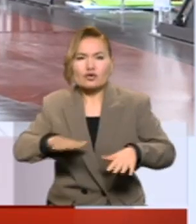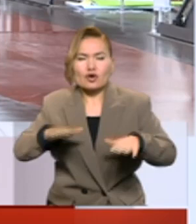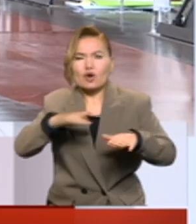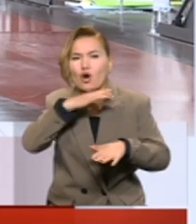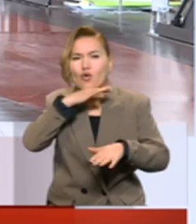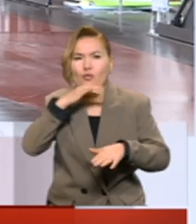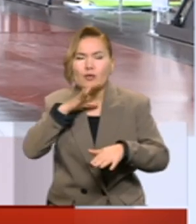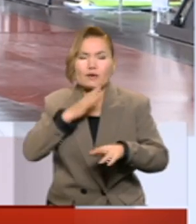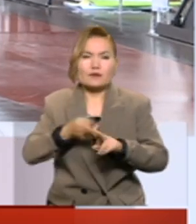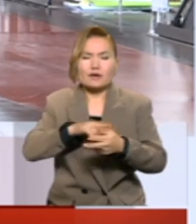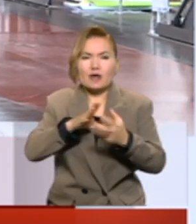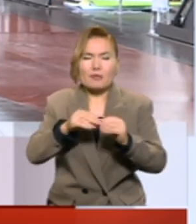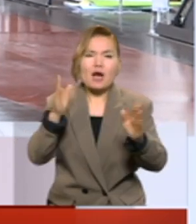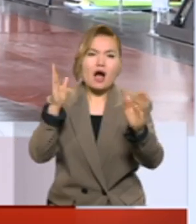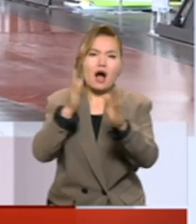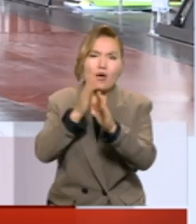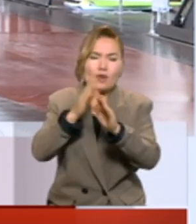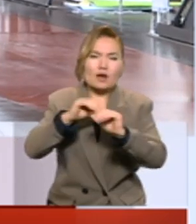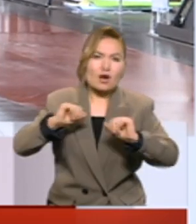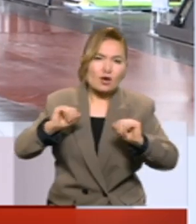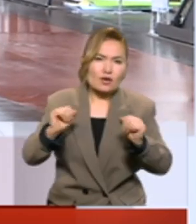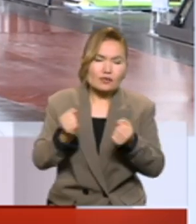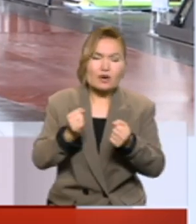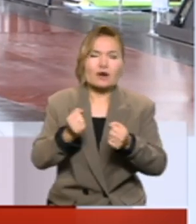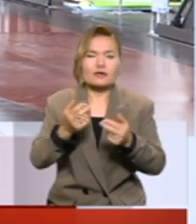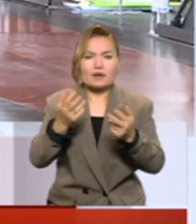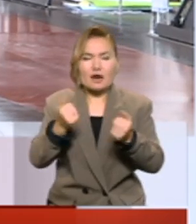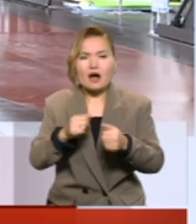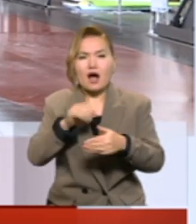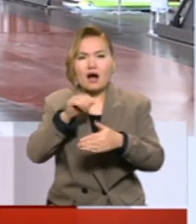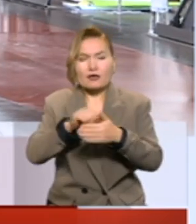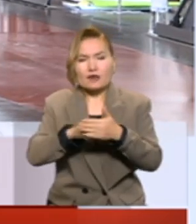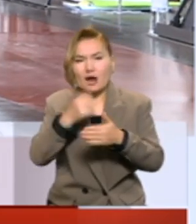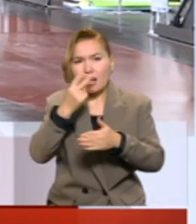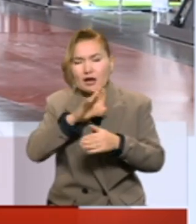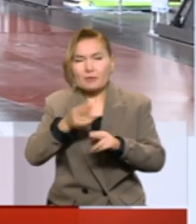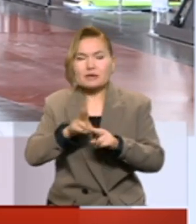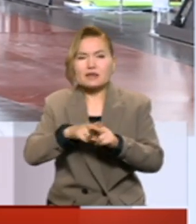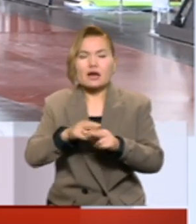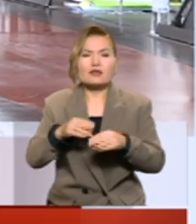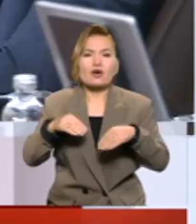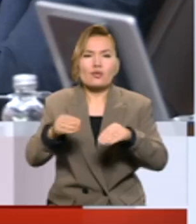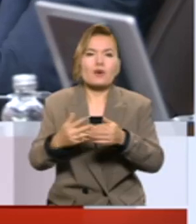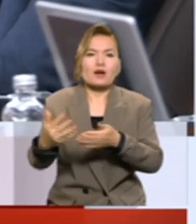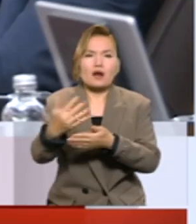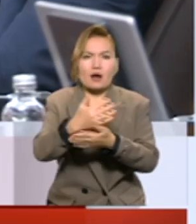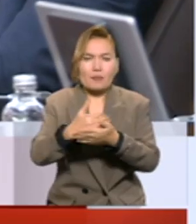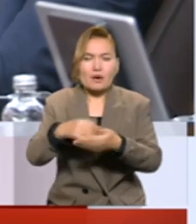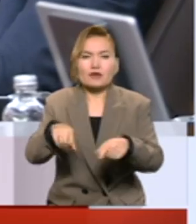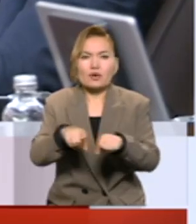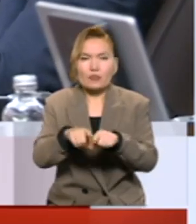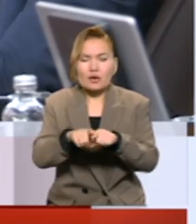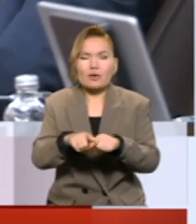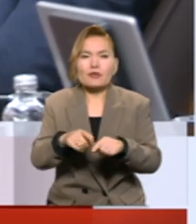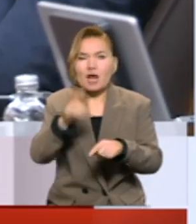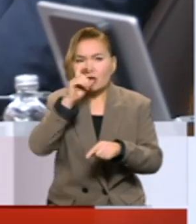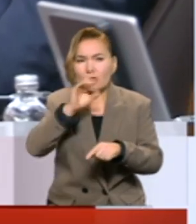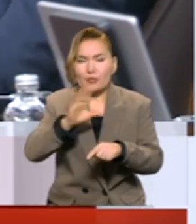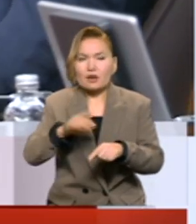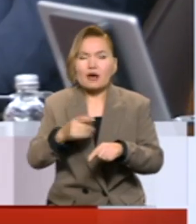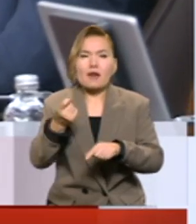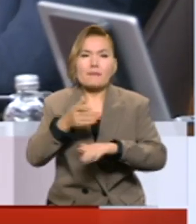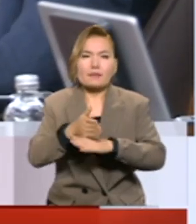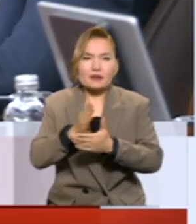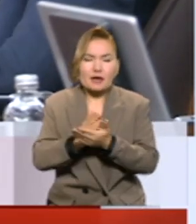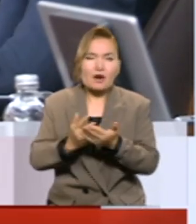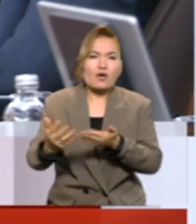райының қолайсыздығына қарамастан жалпы астық көлемі 16 миллион тоннаға жетеді. Оның 11 миллион тоннадан астамы бидай өнімдері